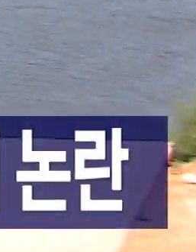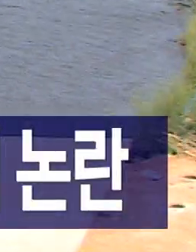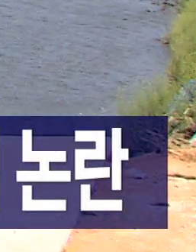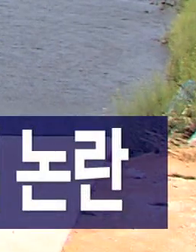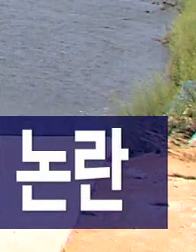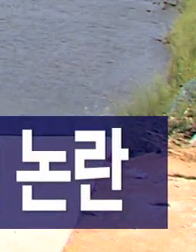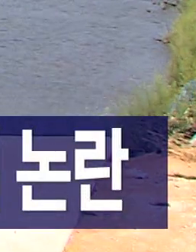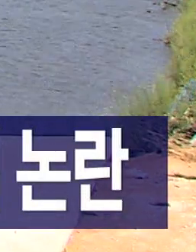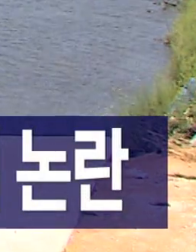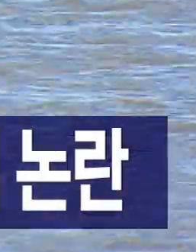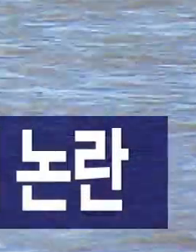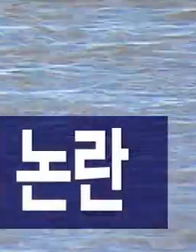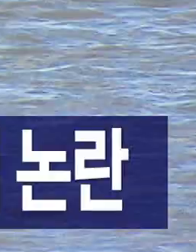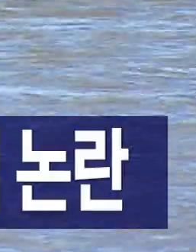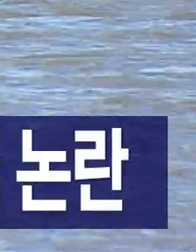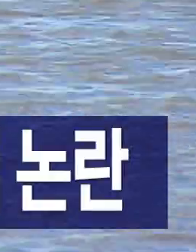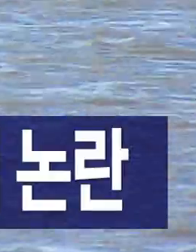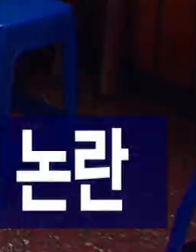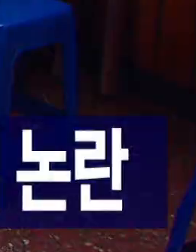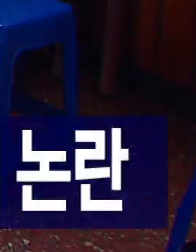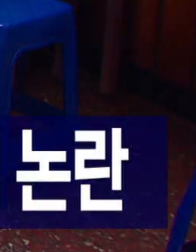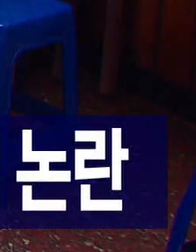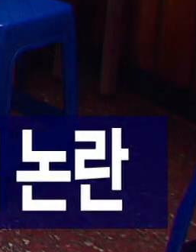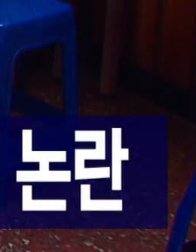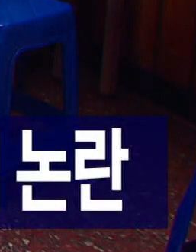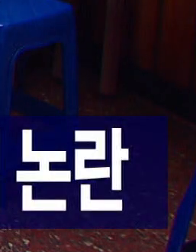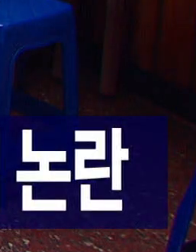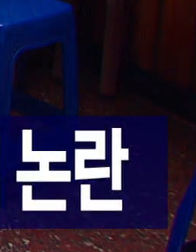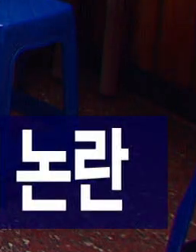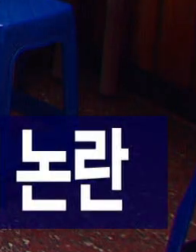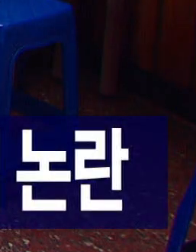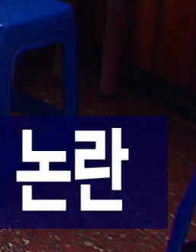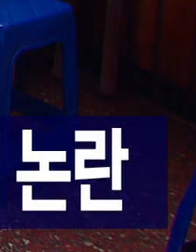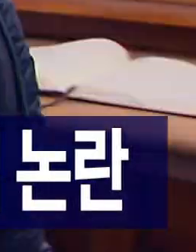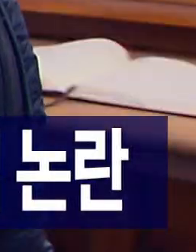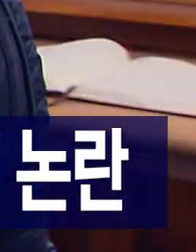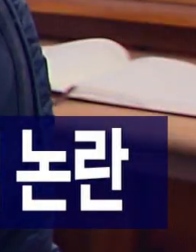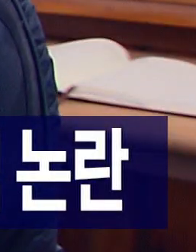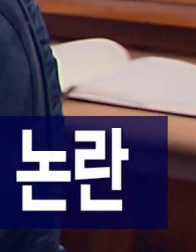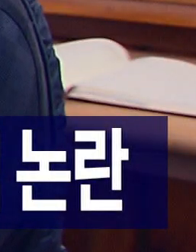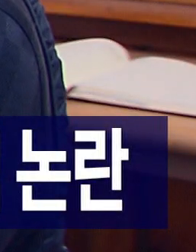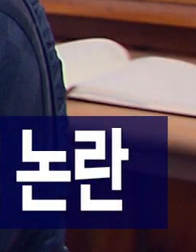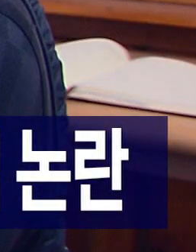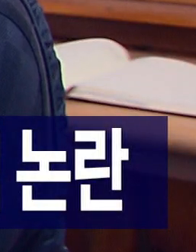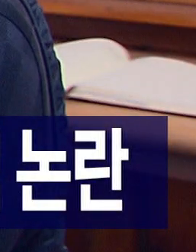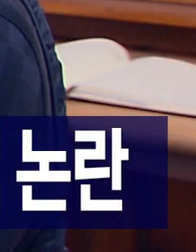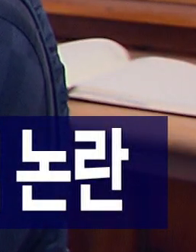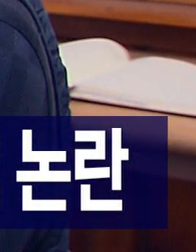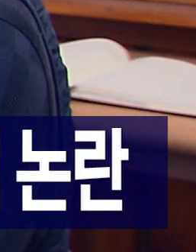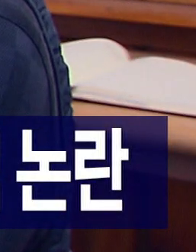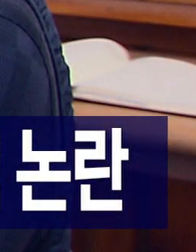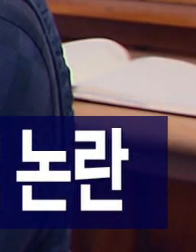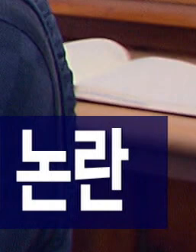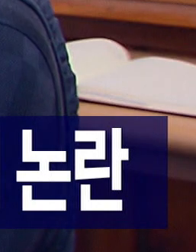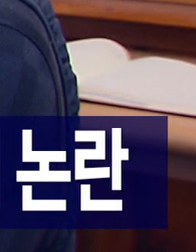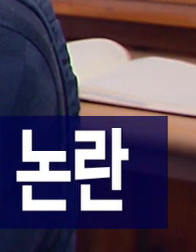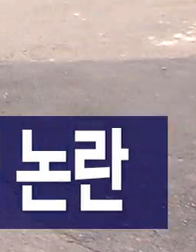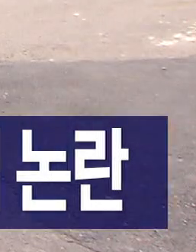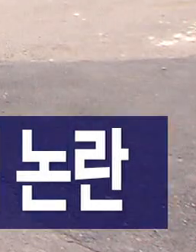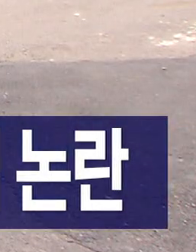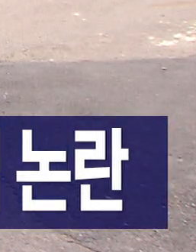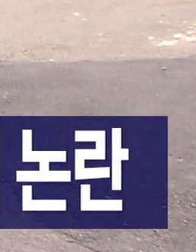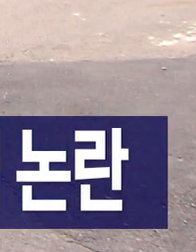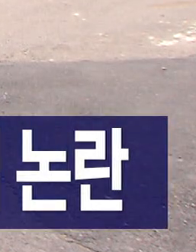전국 최초로 추진되는 지자체 주민 협력형 태양광 사업이 희걱이고 있습니다. 저희들이 공개 요청을 한 게 네 건입니다. 전부